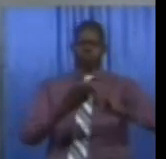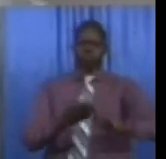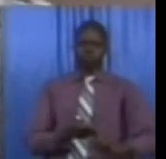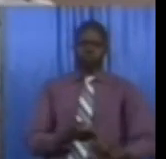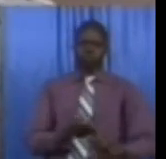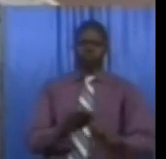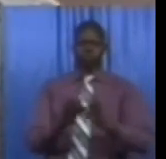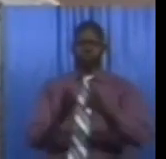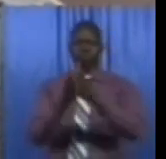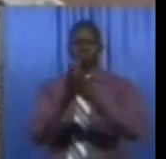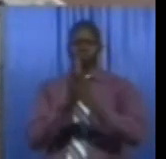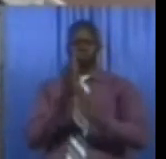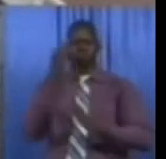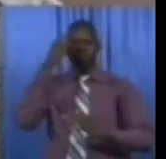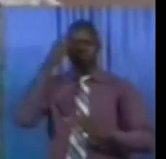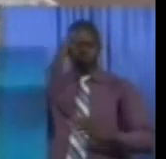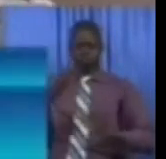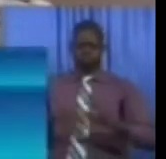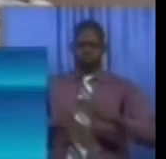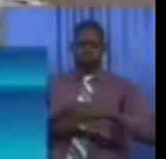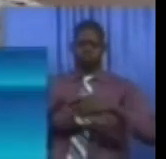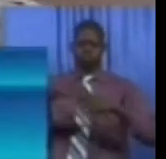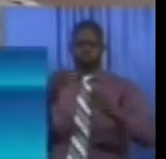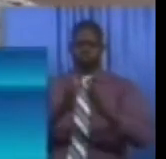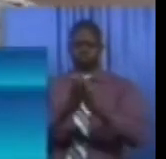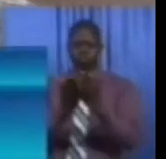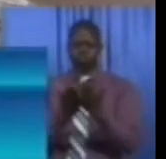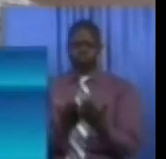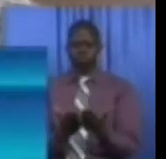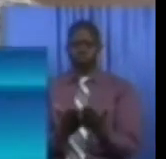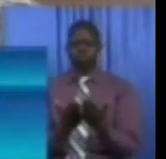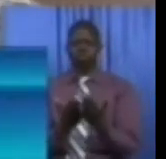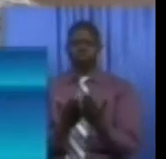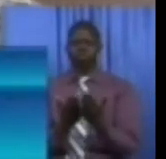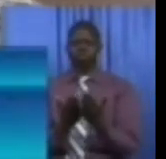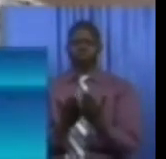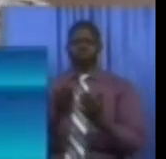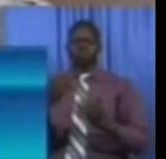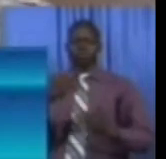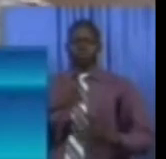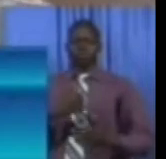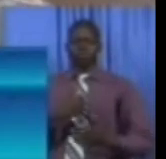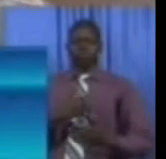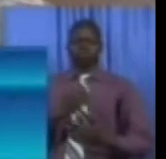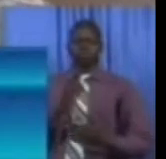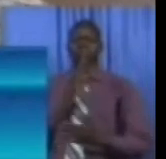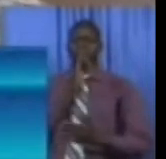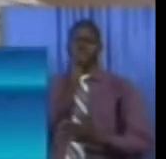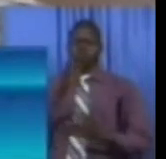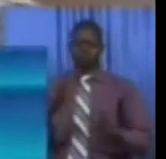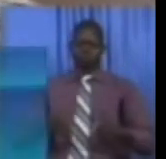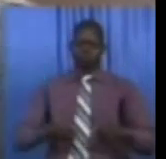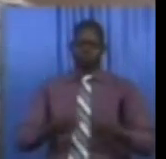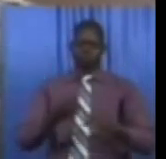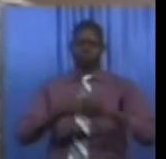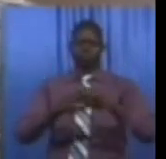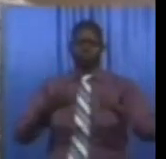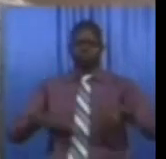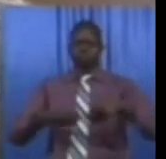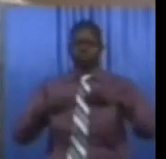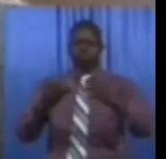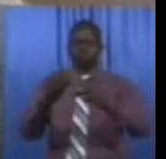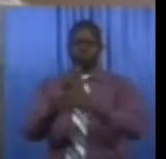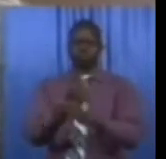plaidé pour la sortie de son livre que bon, j'ai été, à un moment donné, pris